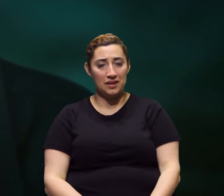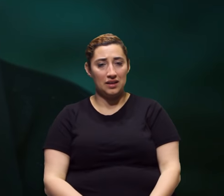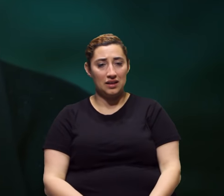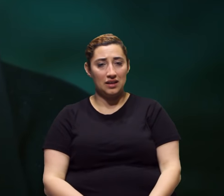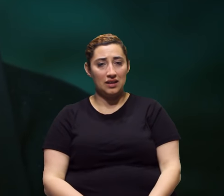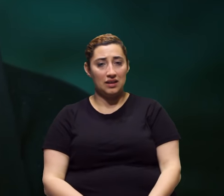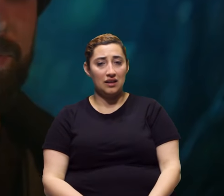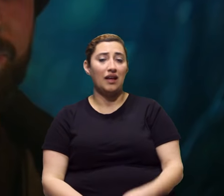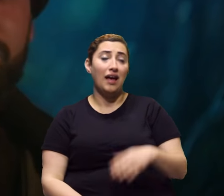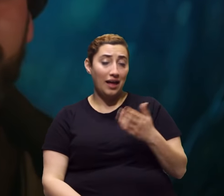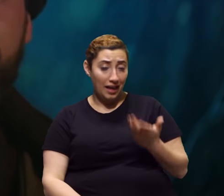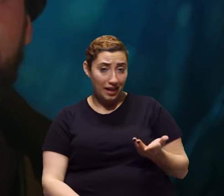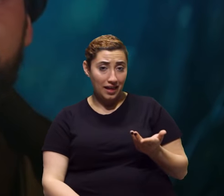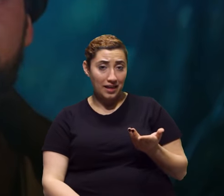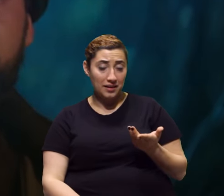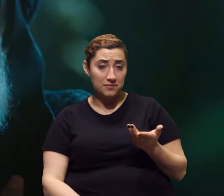İşte.